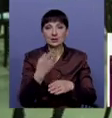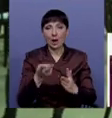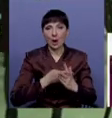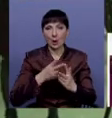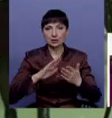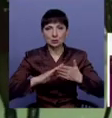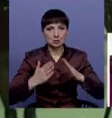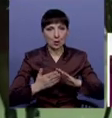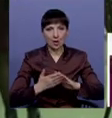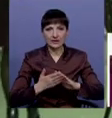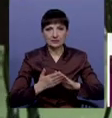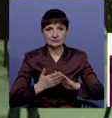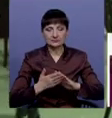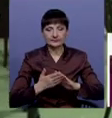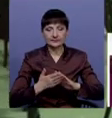условиям, на самом деле